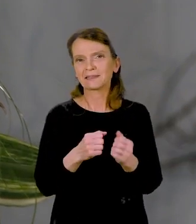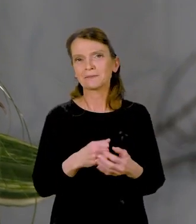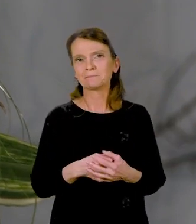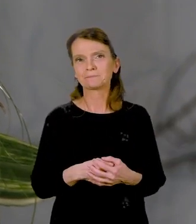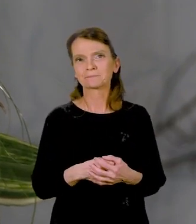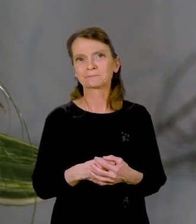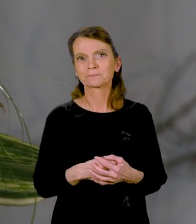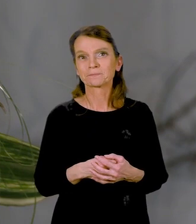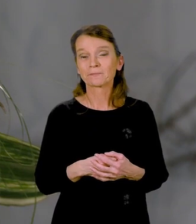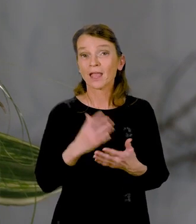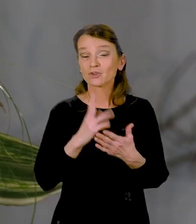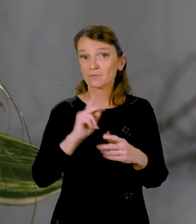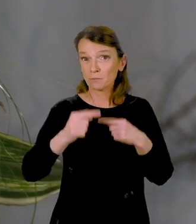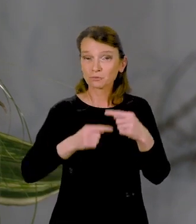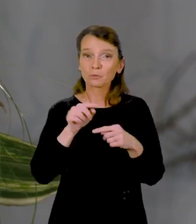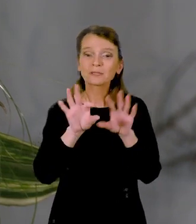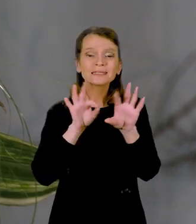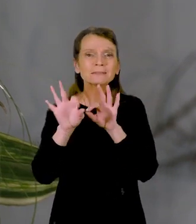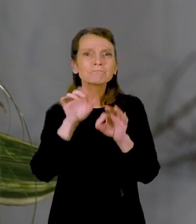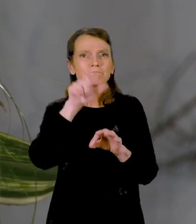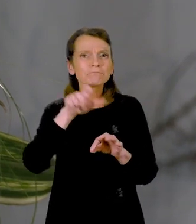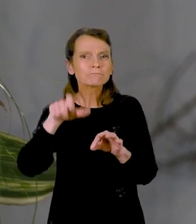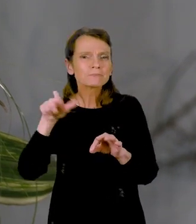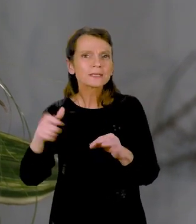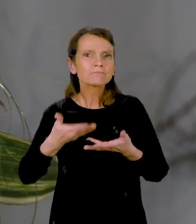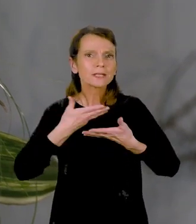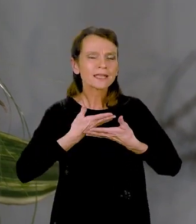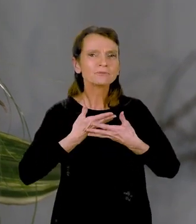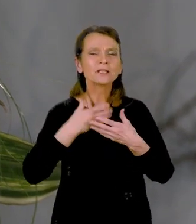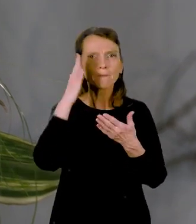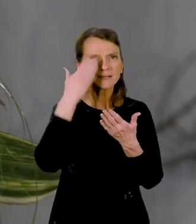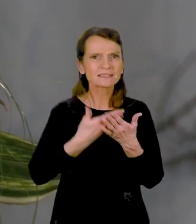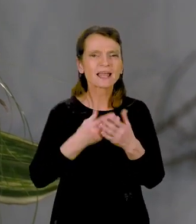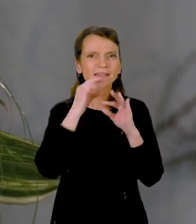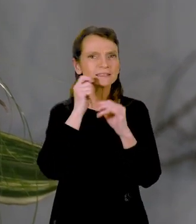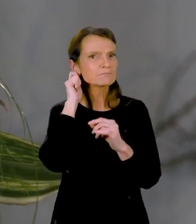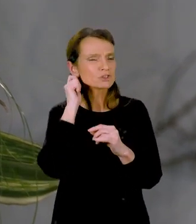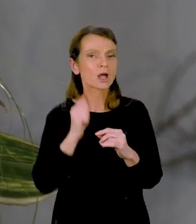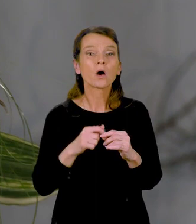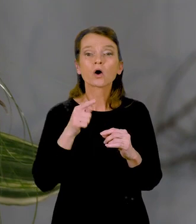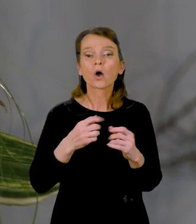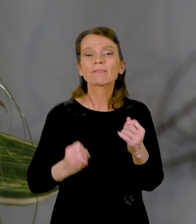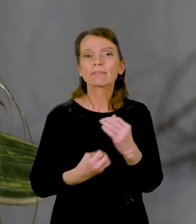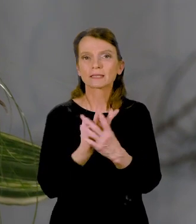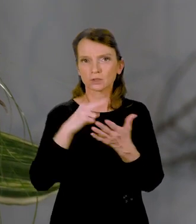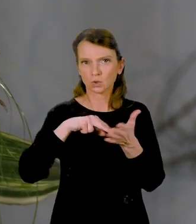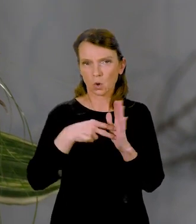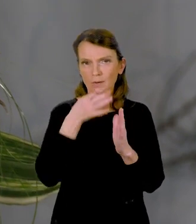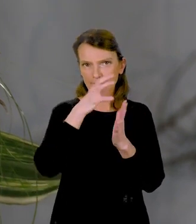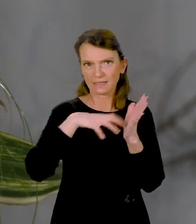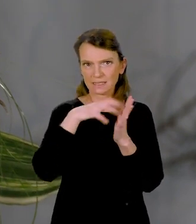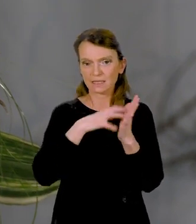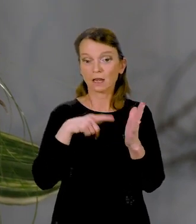Že v samem postopku izbire prejemnikov priznanja Deklica s piščalko nastajajo strokovna besedila, s katerimi se veča fundus